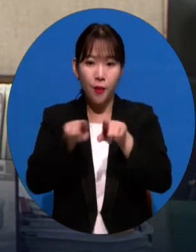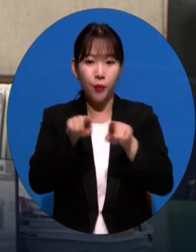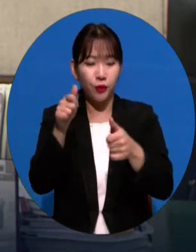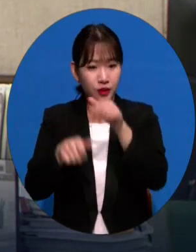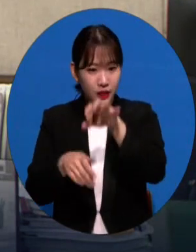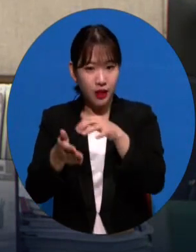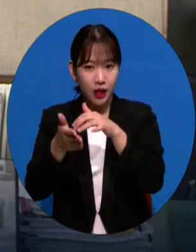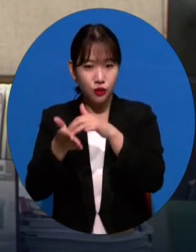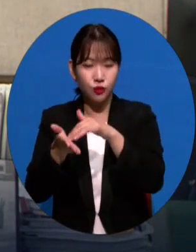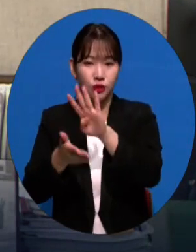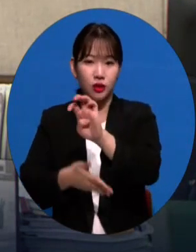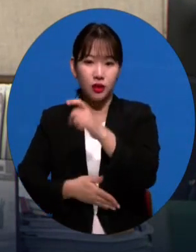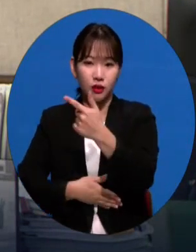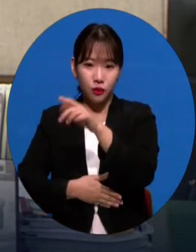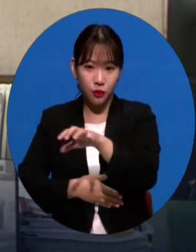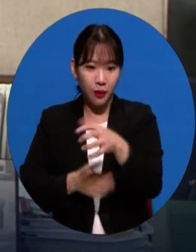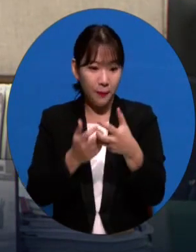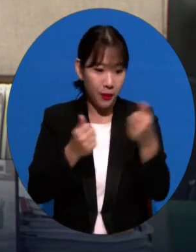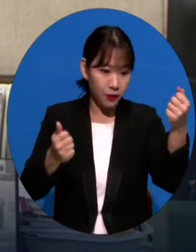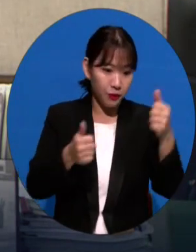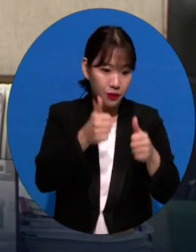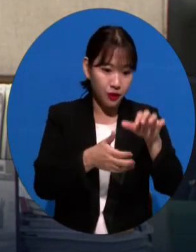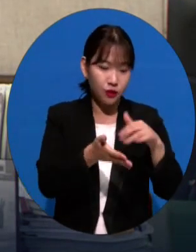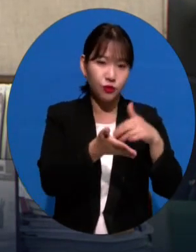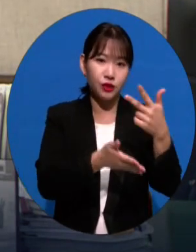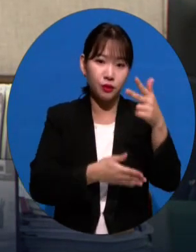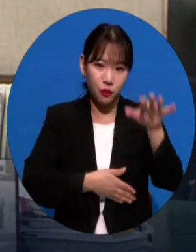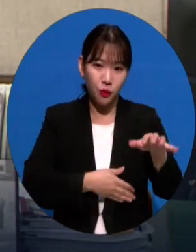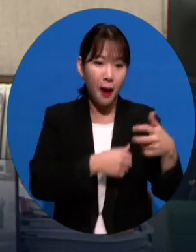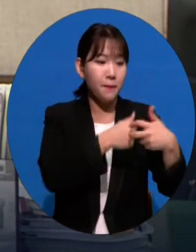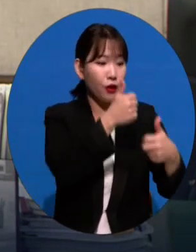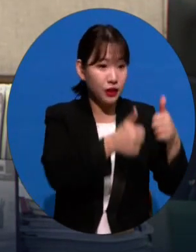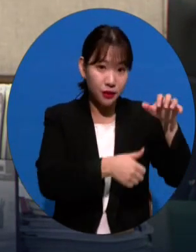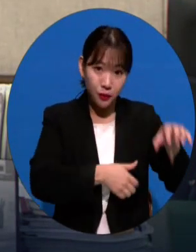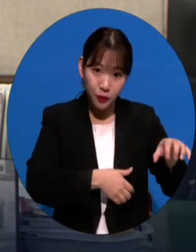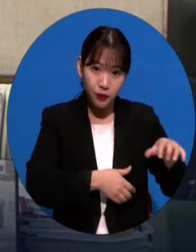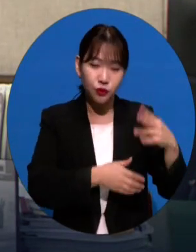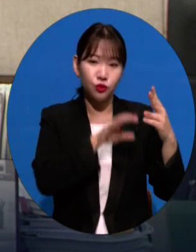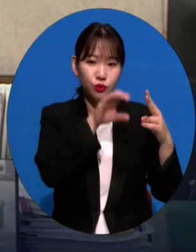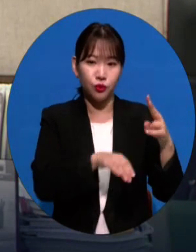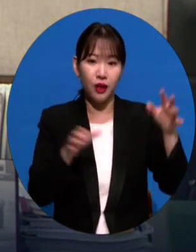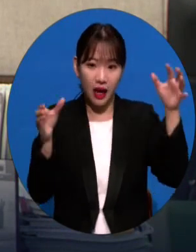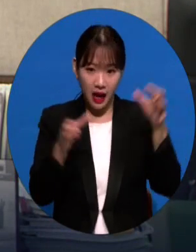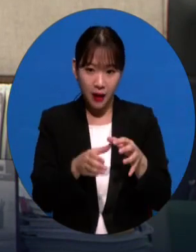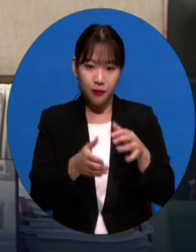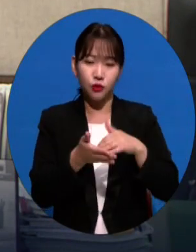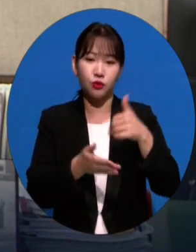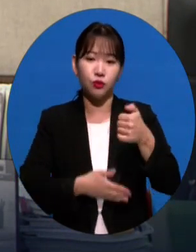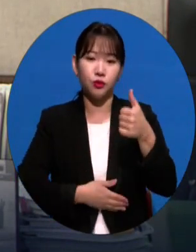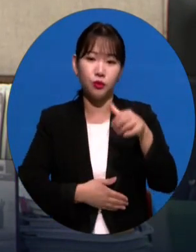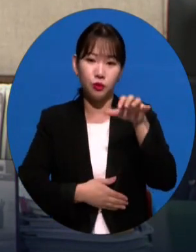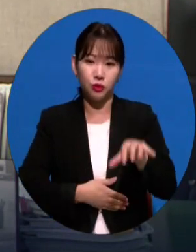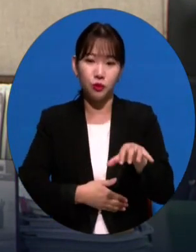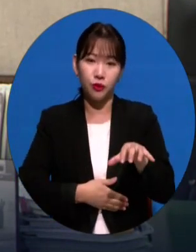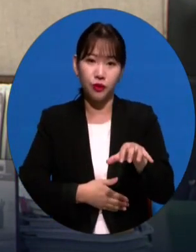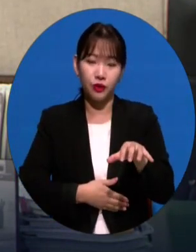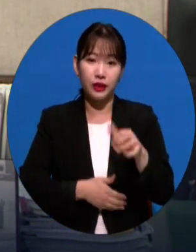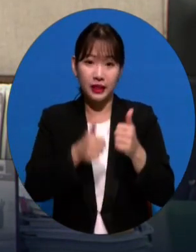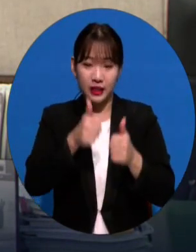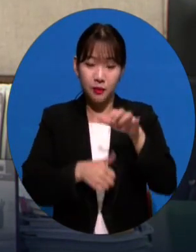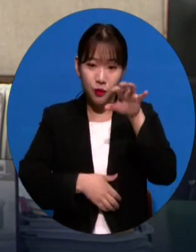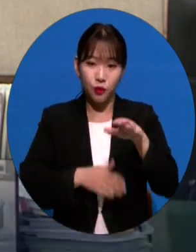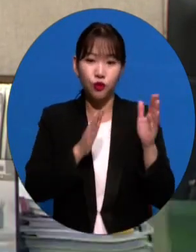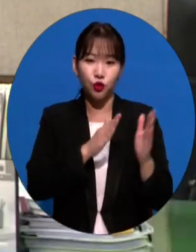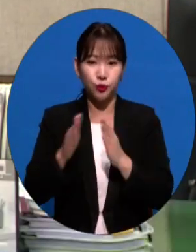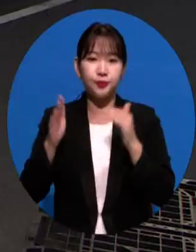시험장 46곳, 별도 시험장 7곳, 병원 시험장 2곳 등 총 55곳의